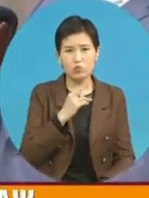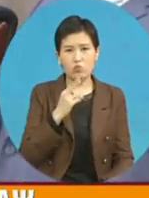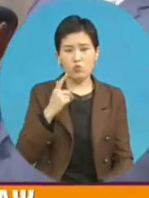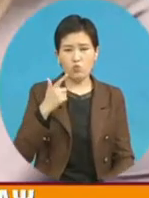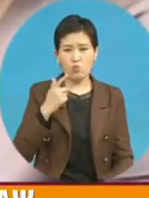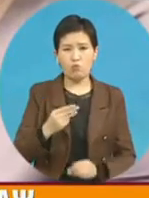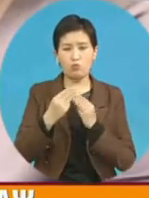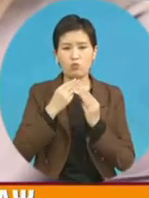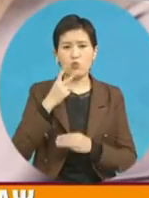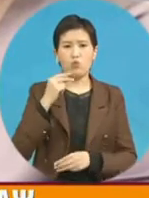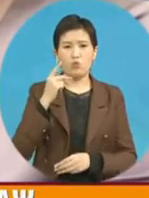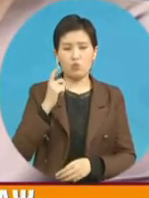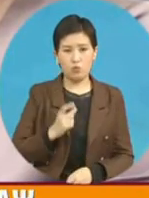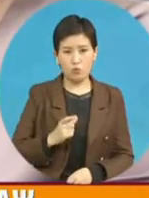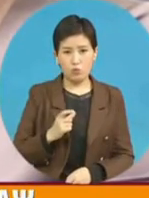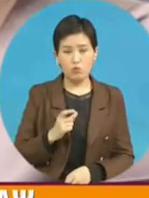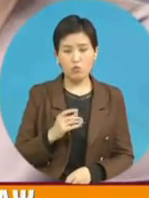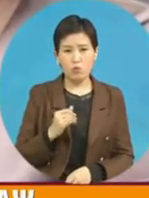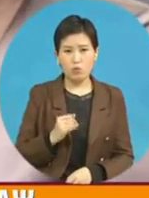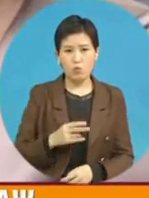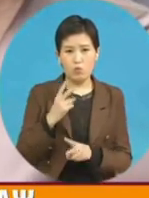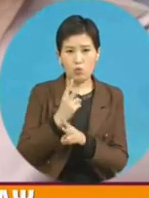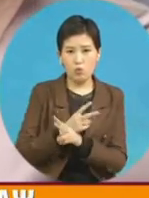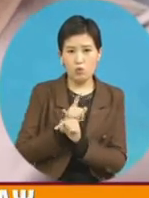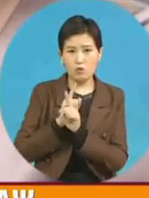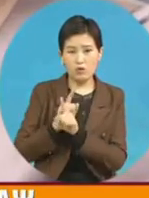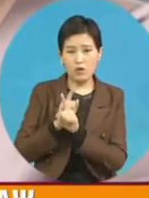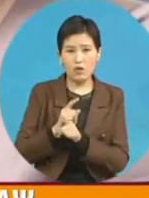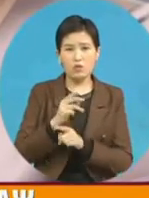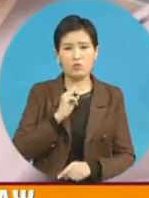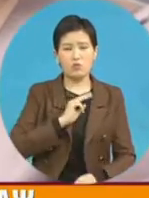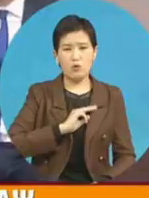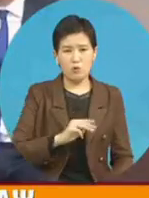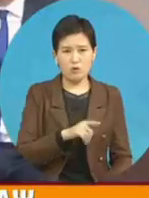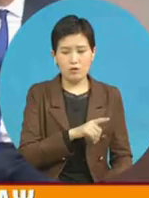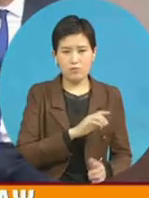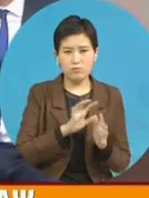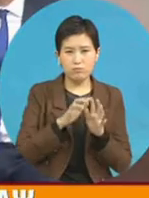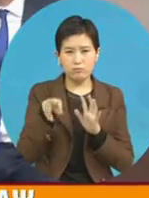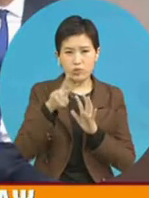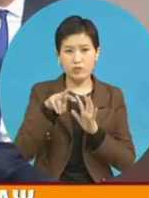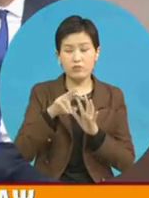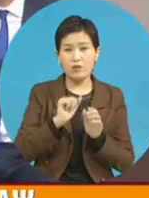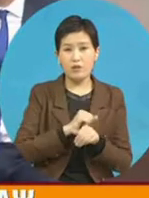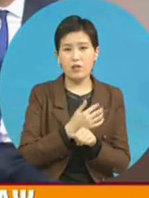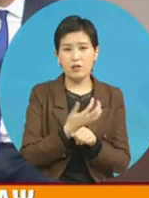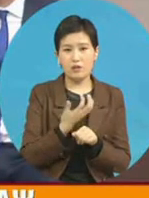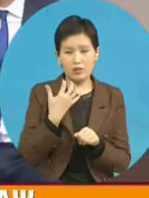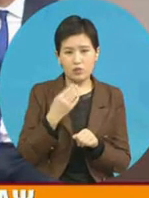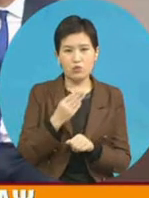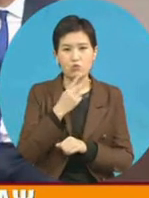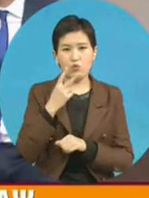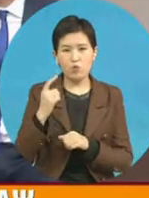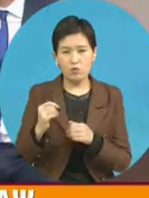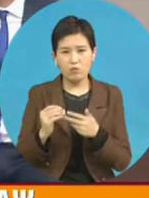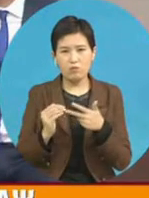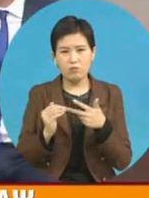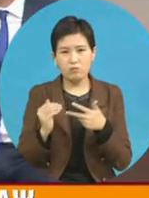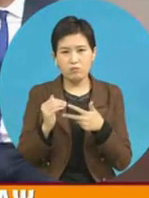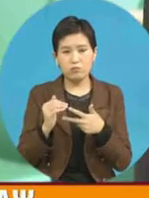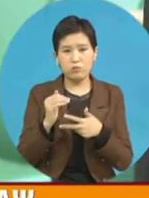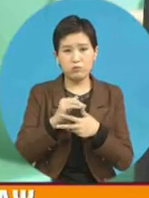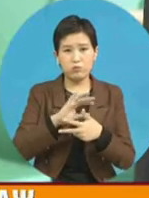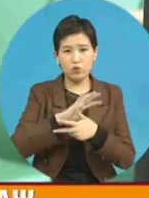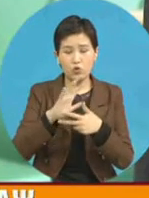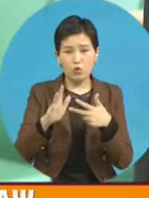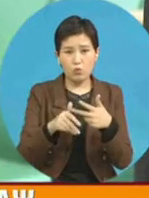шүүгч гагцгүй хуйлд захирагдах шүүх бие даан ажиллах нөхцөлийг хангахад чиглэх ёстой. Өөрөөр хэлбэл шат шатны шүүхээс шүүх эрх мэдлийг